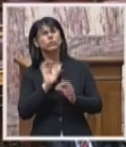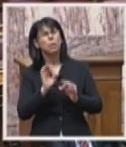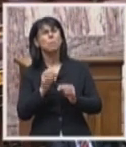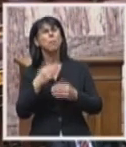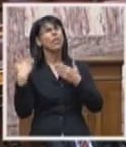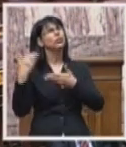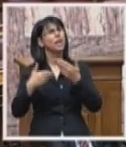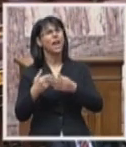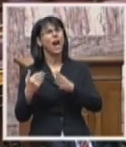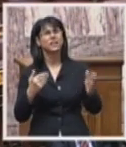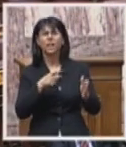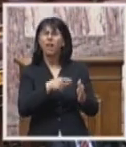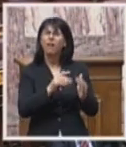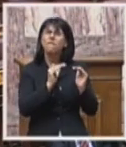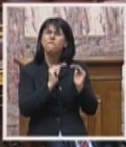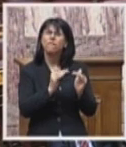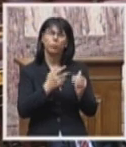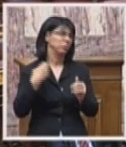αφορισμούς.